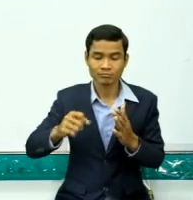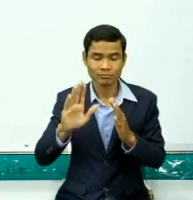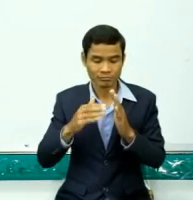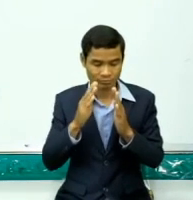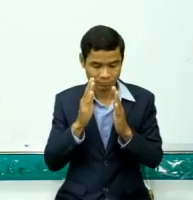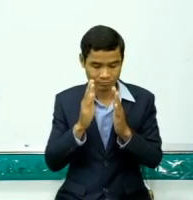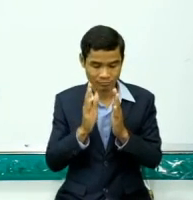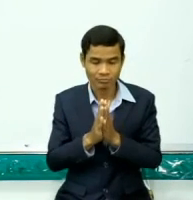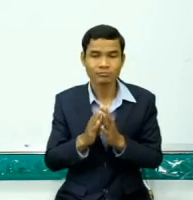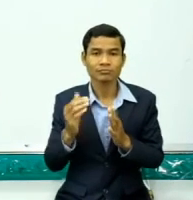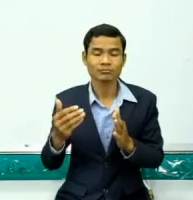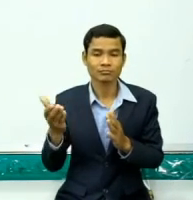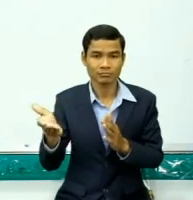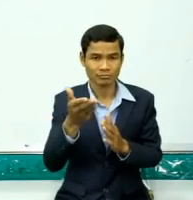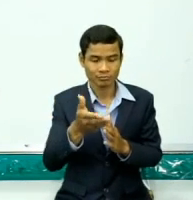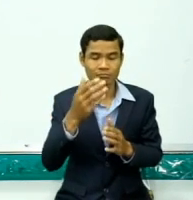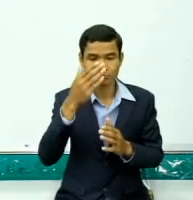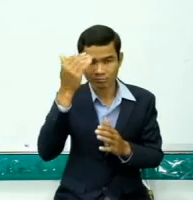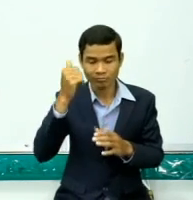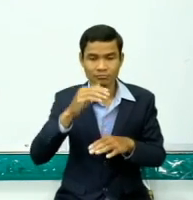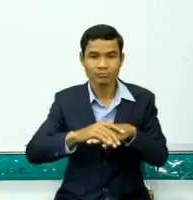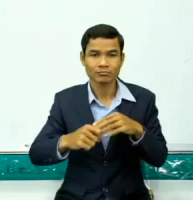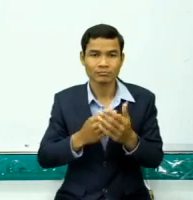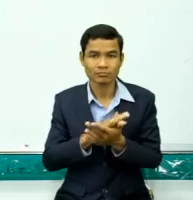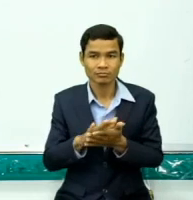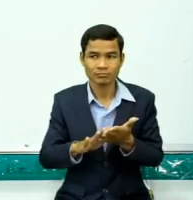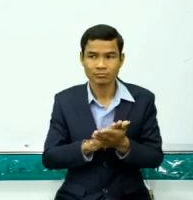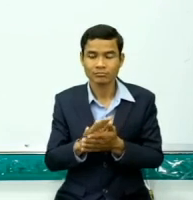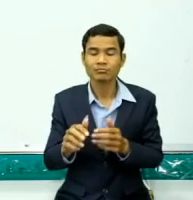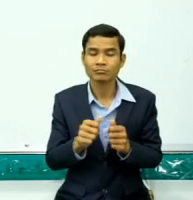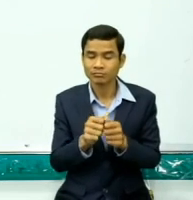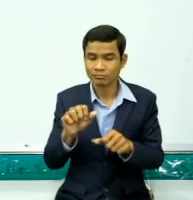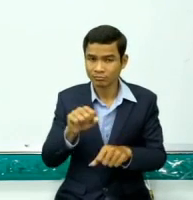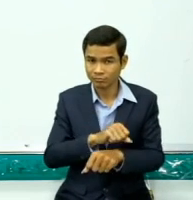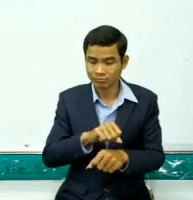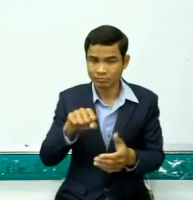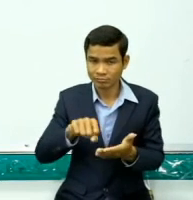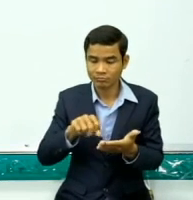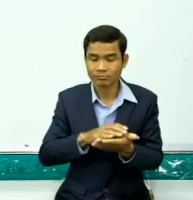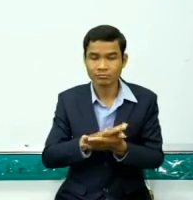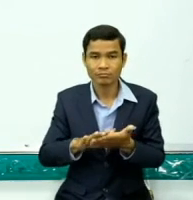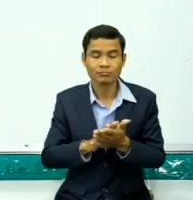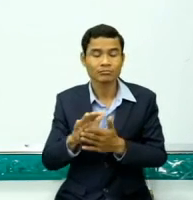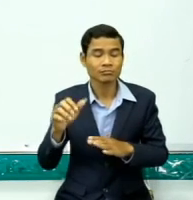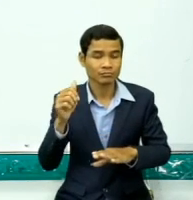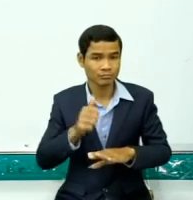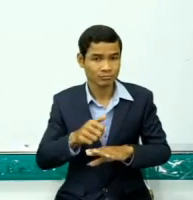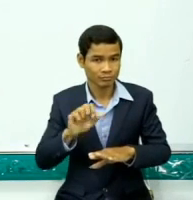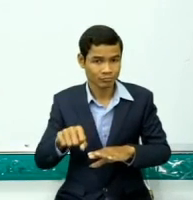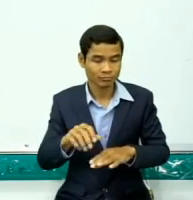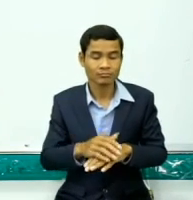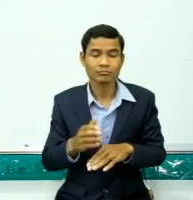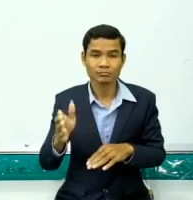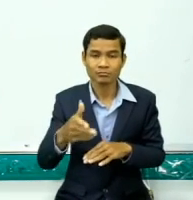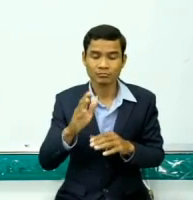con hai mươi vinh tiết con tặng ở khnê complete trai liên đại bản nhịn nhóp chơi mùi nâng sạp bú ai có rồi cuộc chơi phone con